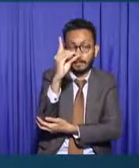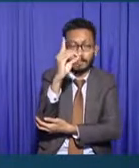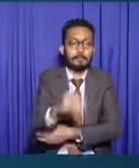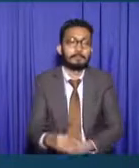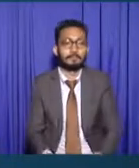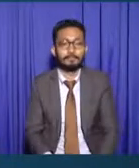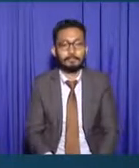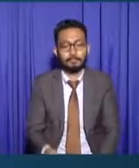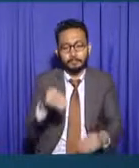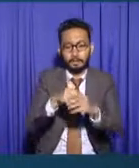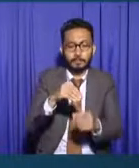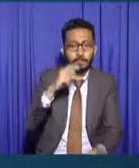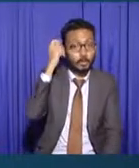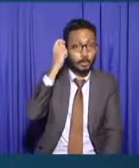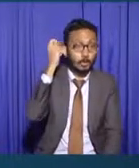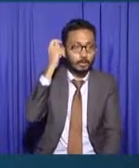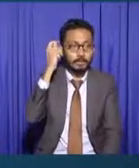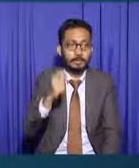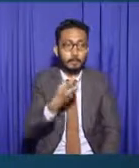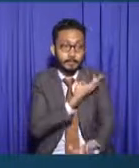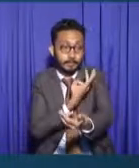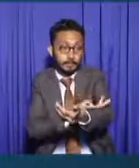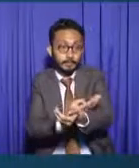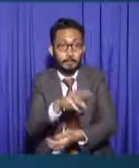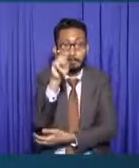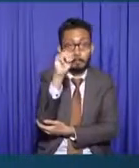dalam teori pewarisan monohibrid